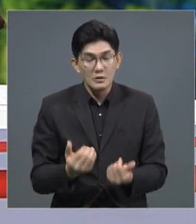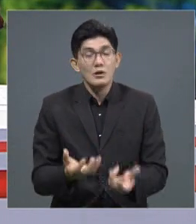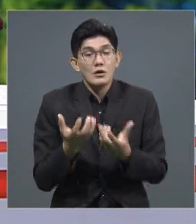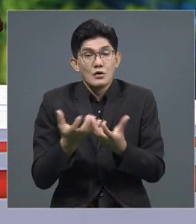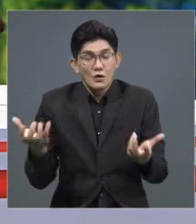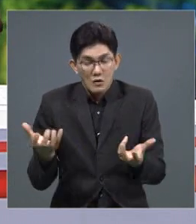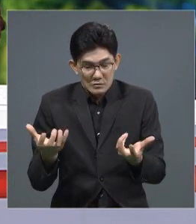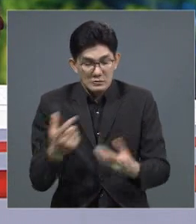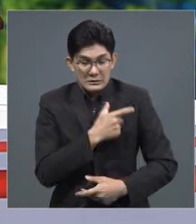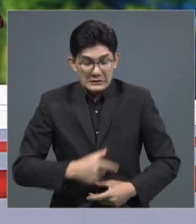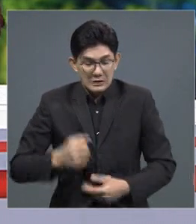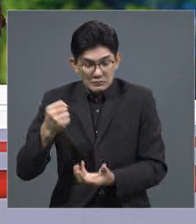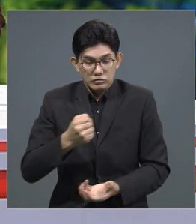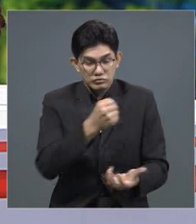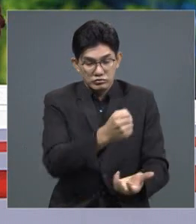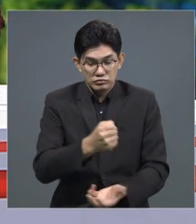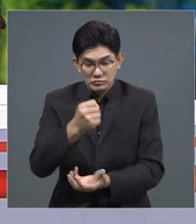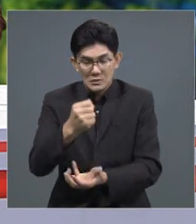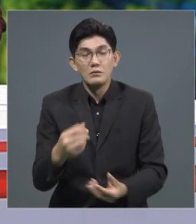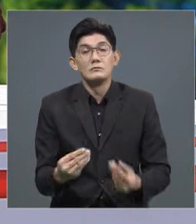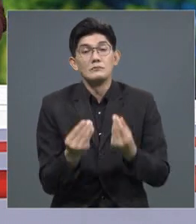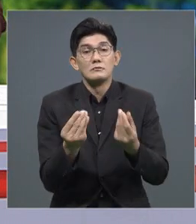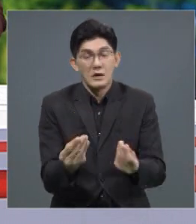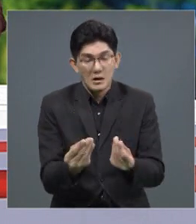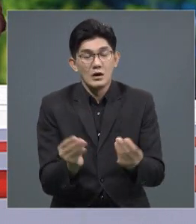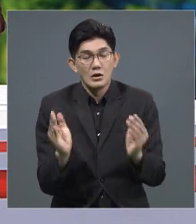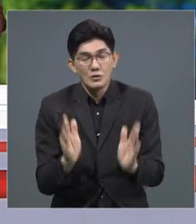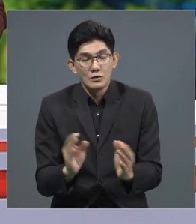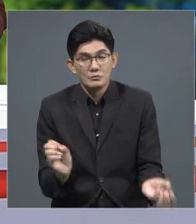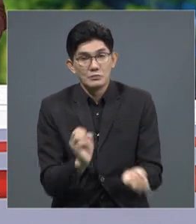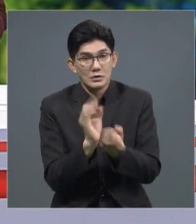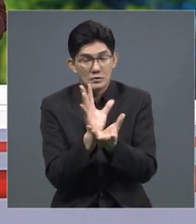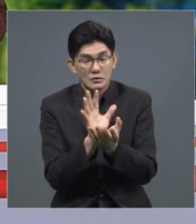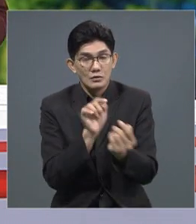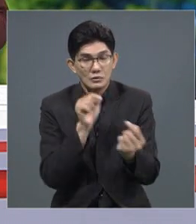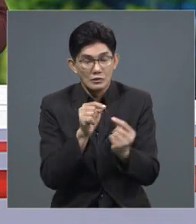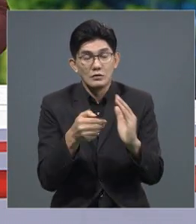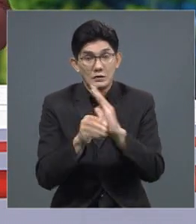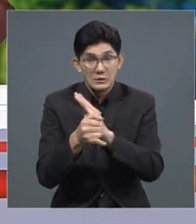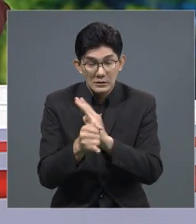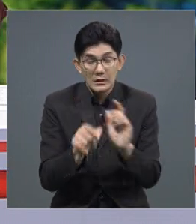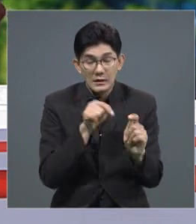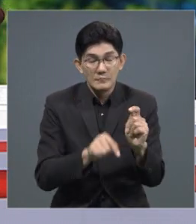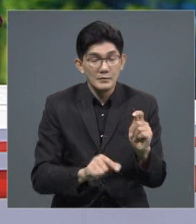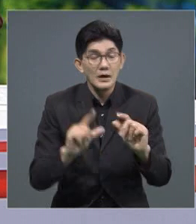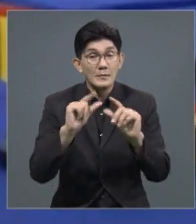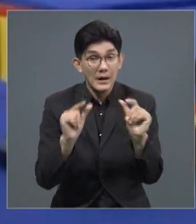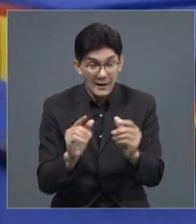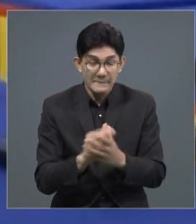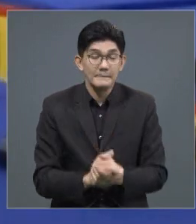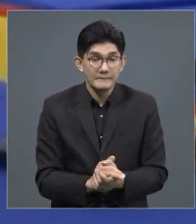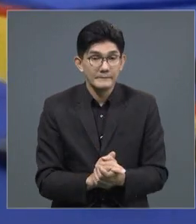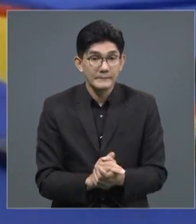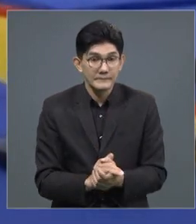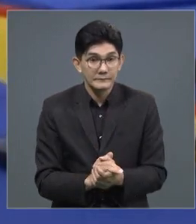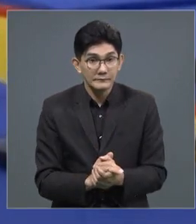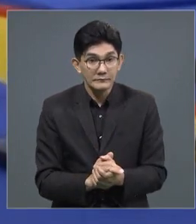พระราชทานค่ะมอบแก่พี่น้องประชาชนผู้ประสบอุทกภัยในพื้นที่อำเภอมะขามจังหวัดจันทบุรีค่ะนายอรรถนิติดิษ